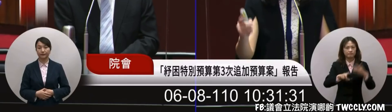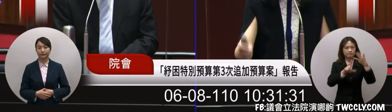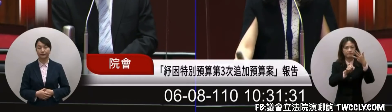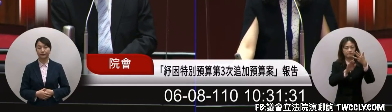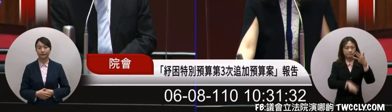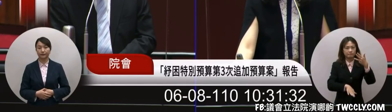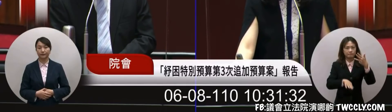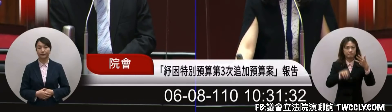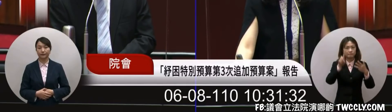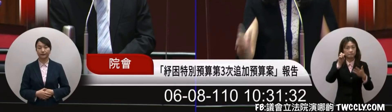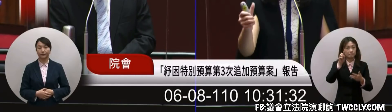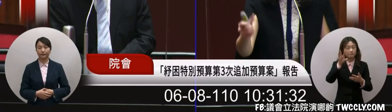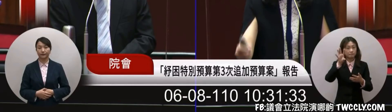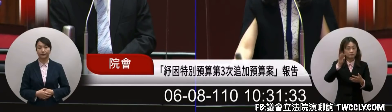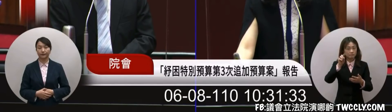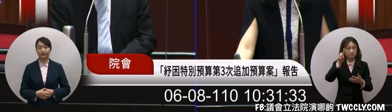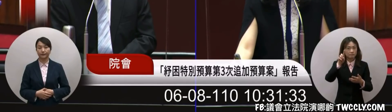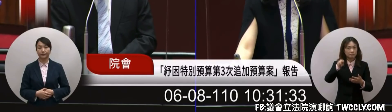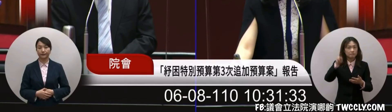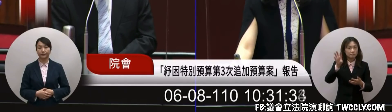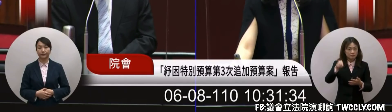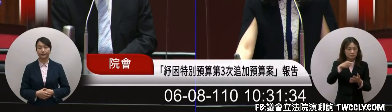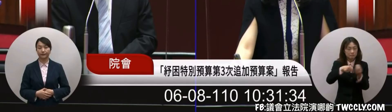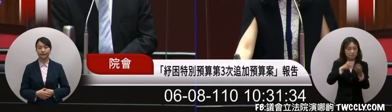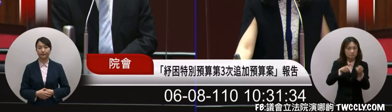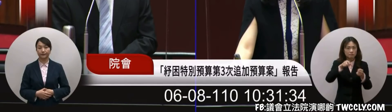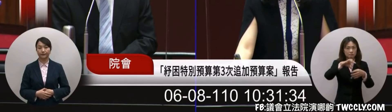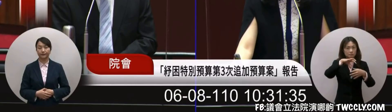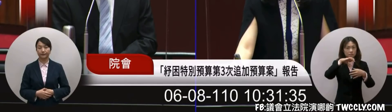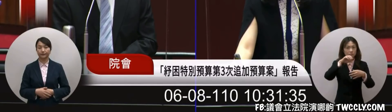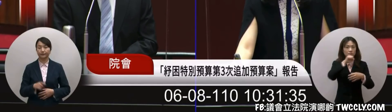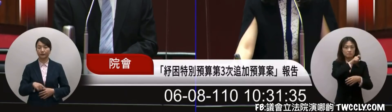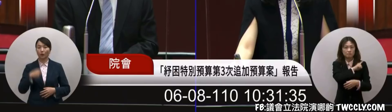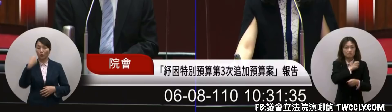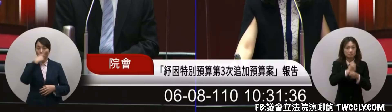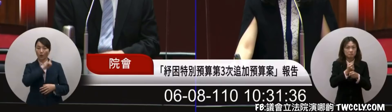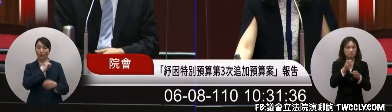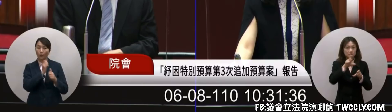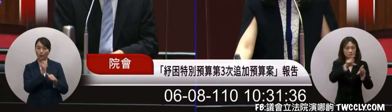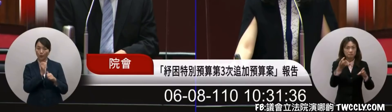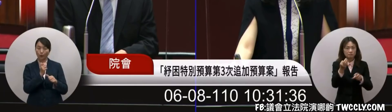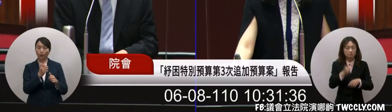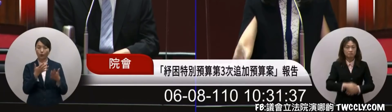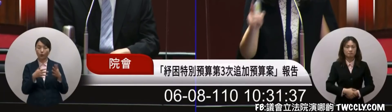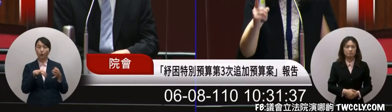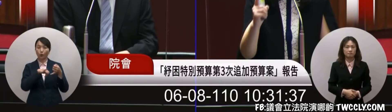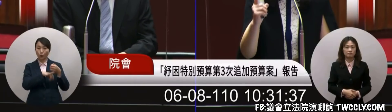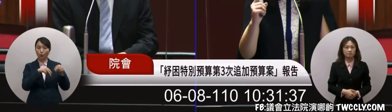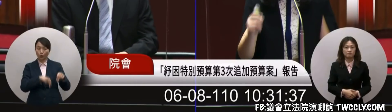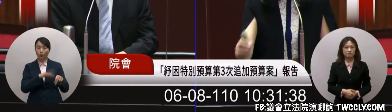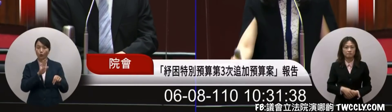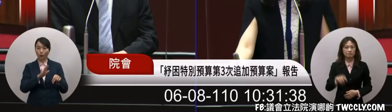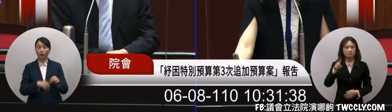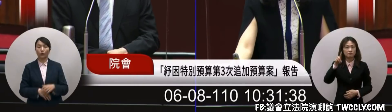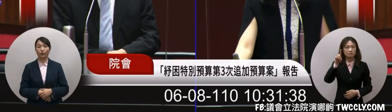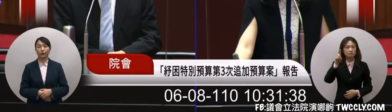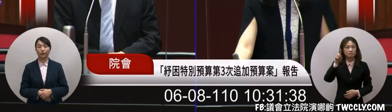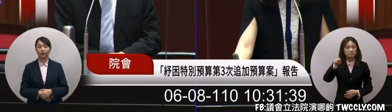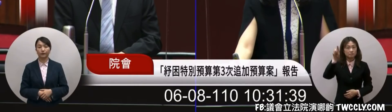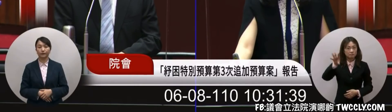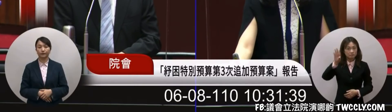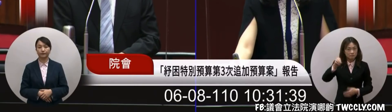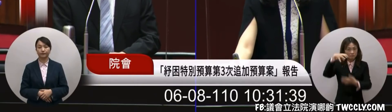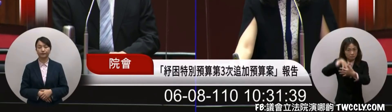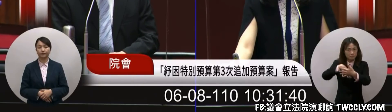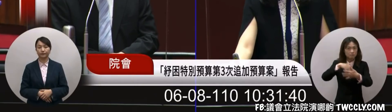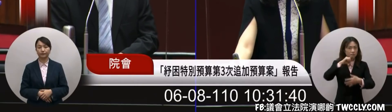讲的，请问包含了哪些？国产疫苗包含多少？ 我们国产疫苗也有订约。 1000万里面包含几剂国产